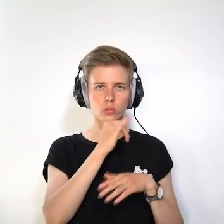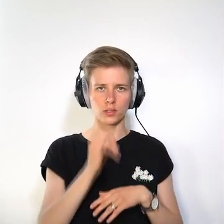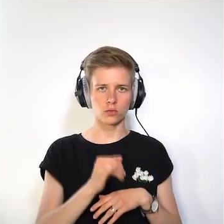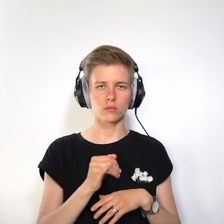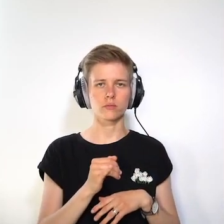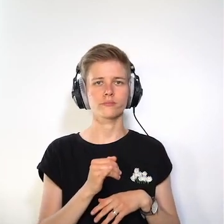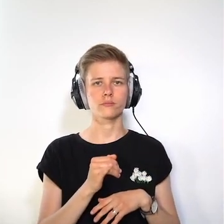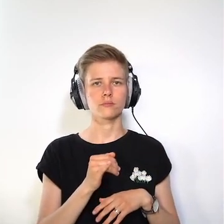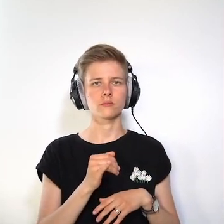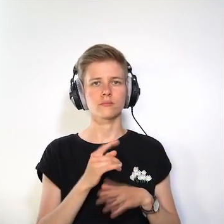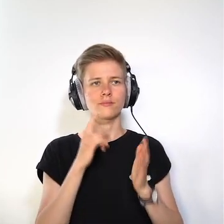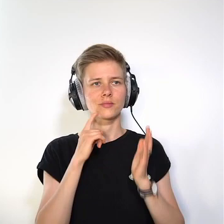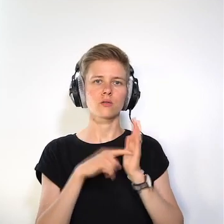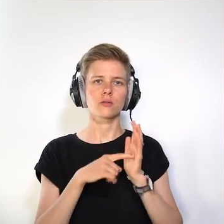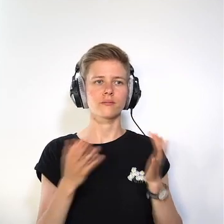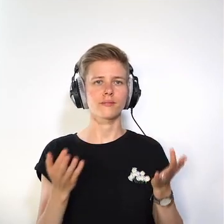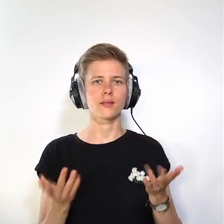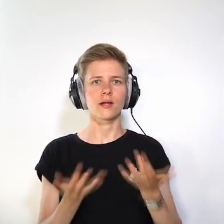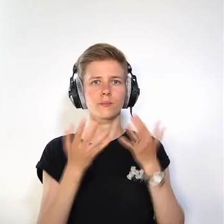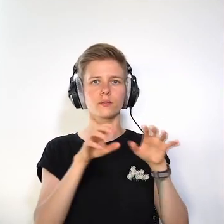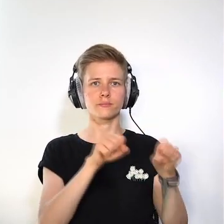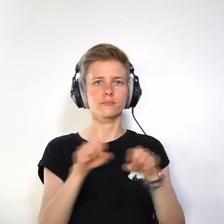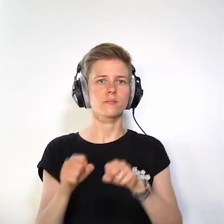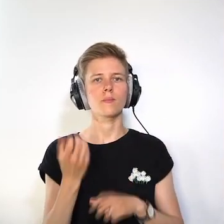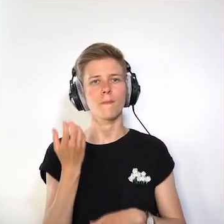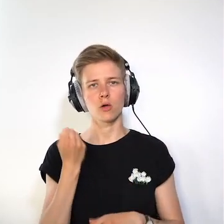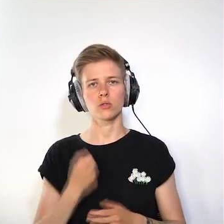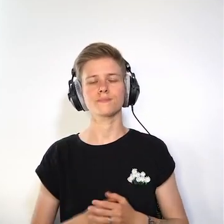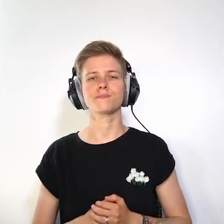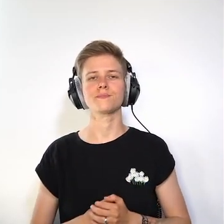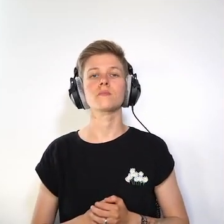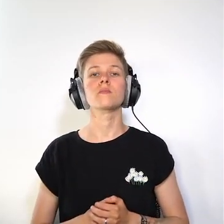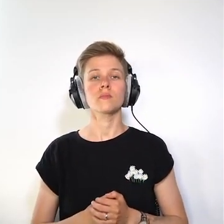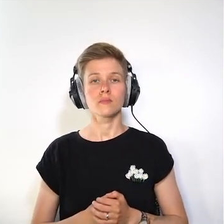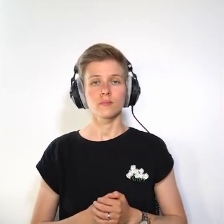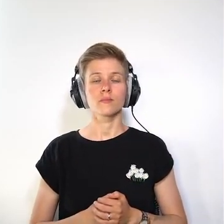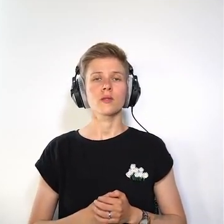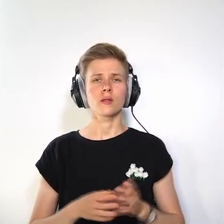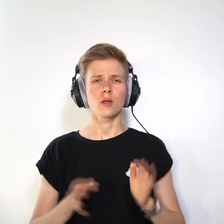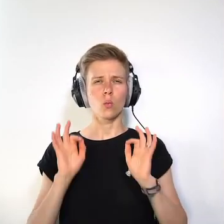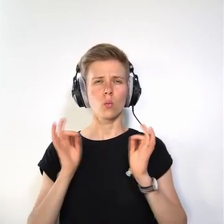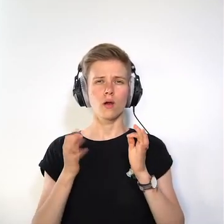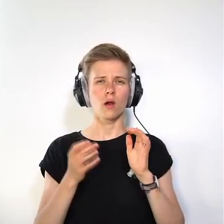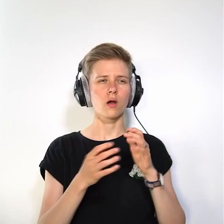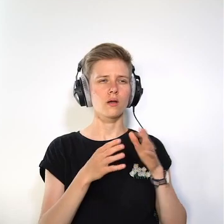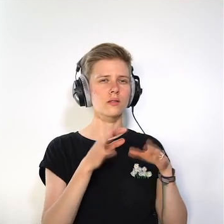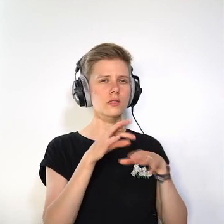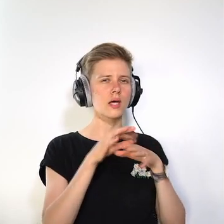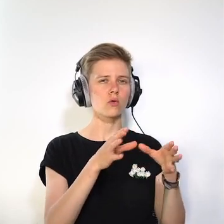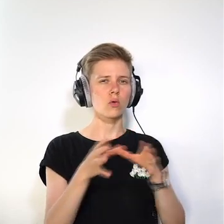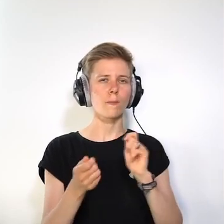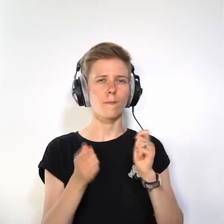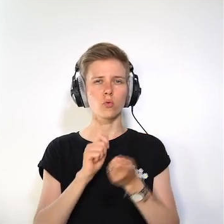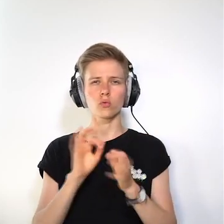mahdollisti vielä kuitenkin jonkinlaista terapeuttisia interventioita. Mutta se, että miten tämmöinen niin kuin muutos sairausluokituksessa